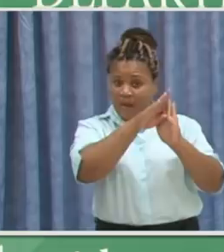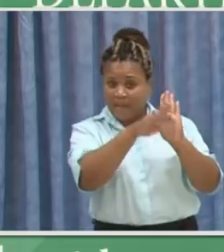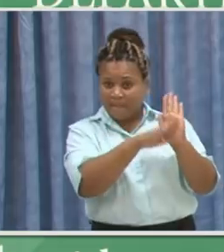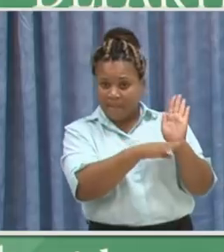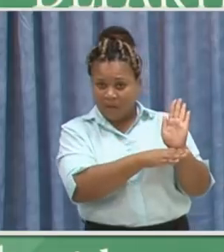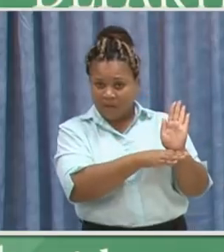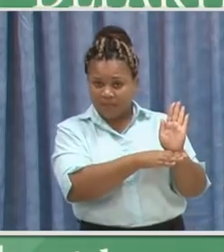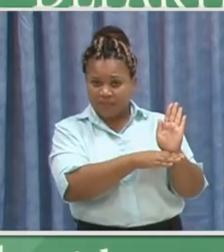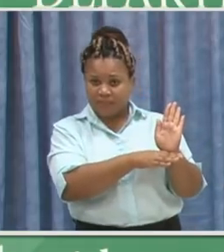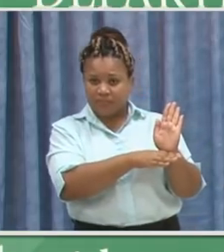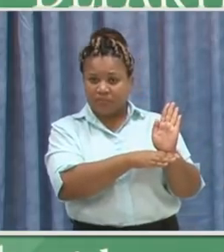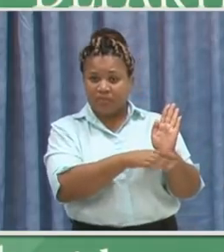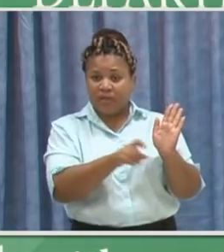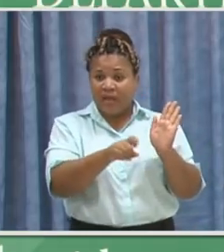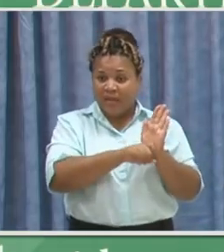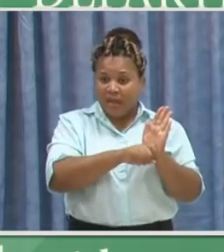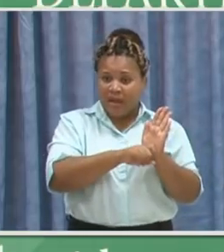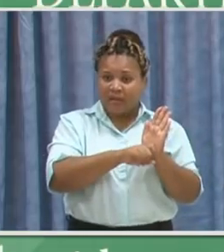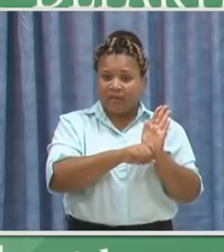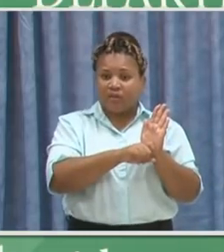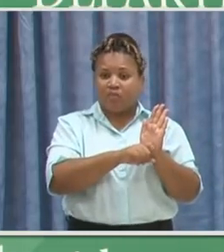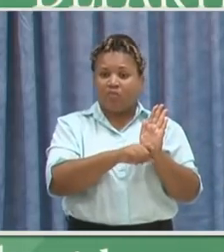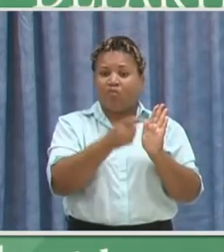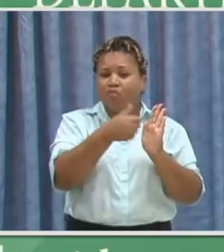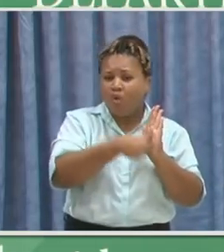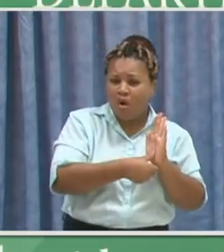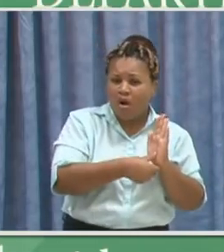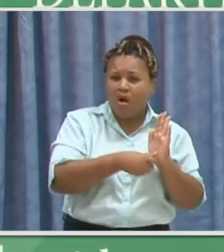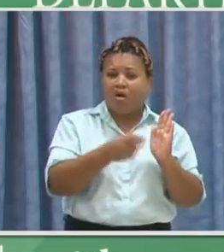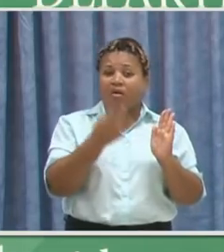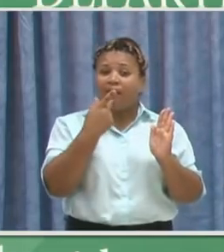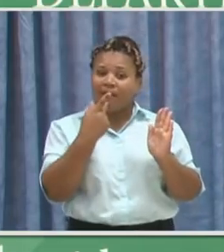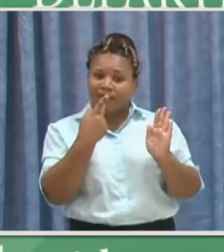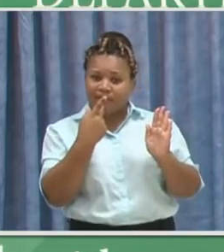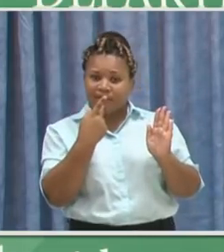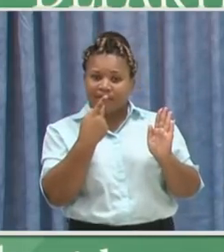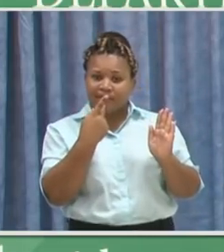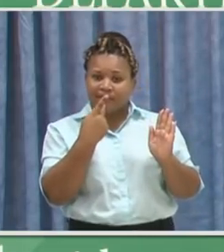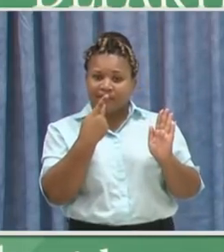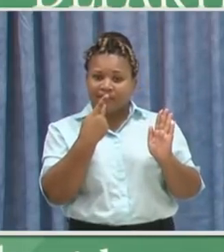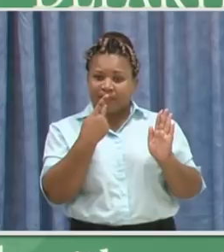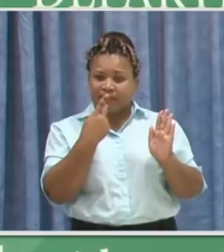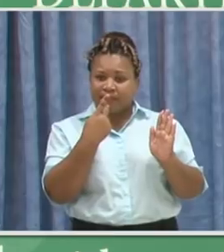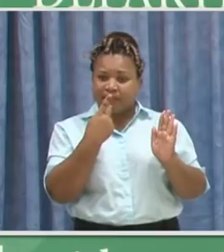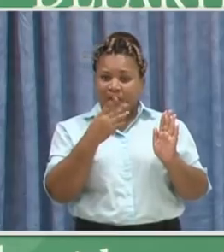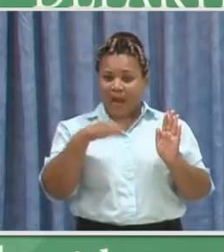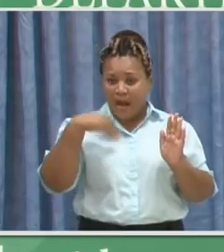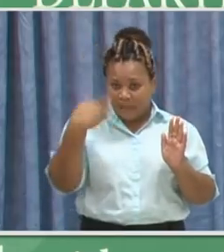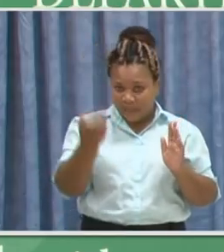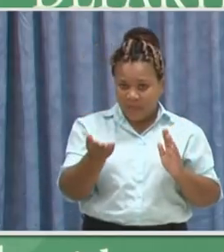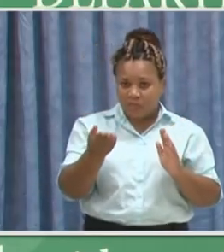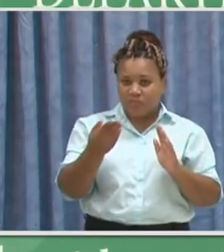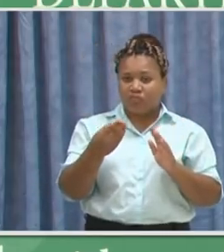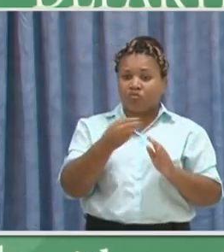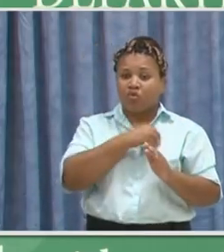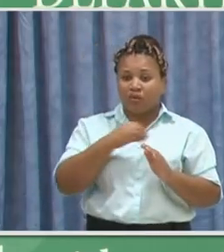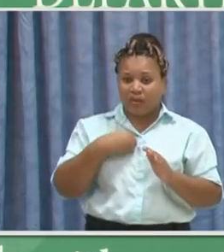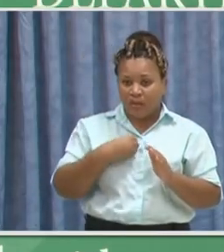les bas, avec les médias, moi j'espère vers la fin de la journée aujourd'hui, plus tard demain, donc à 15 minutes.